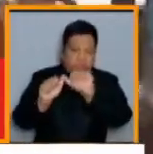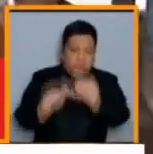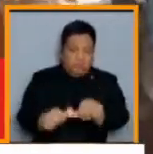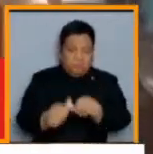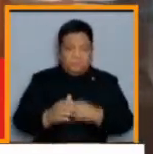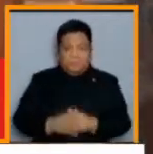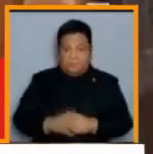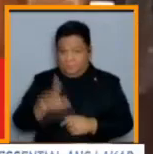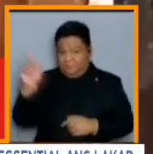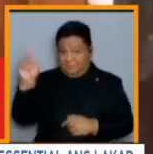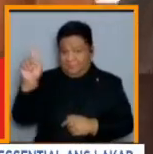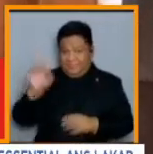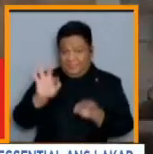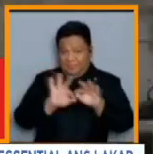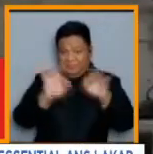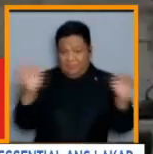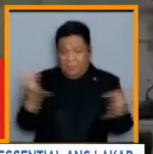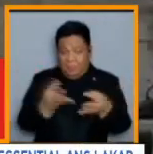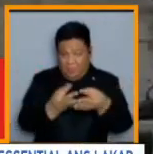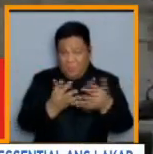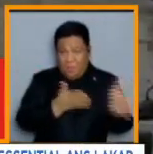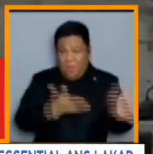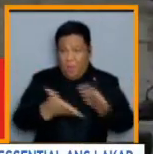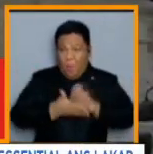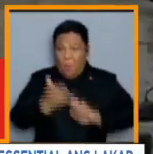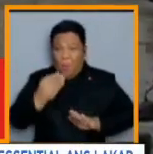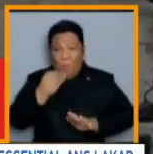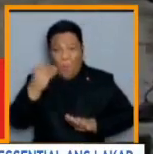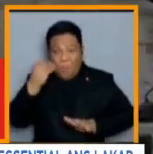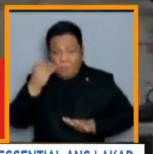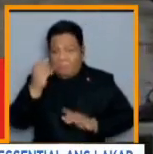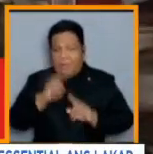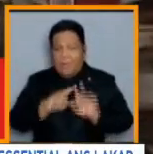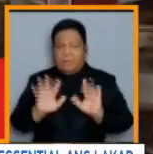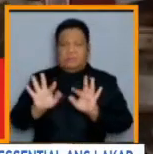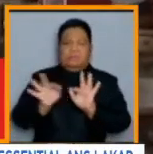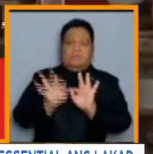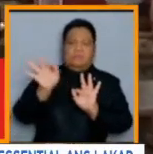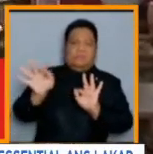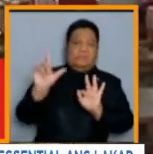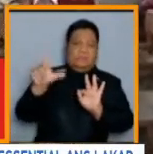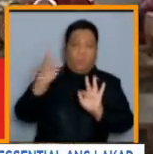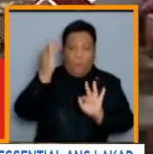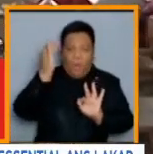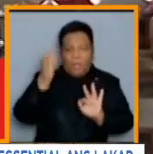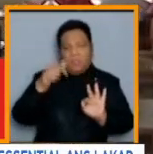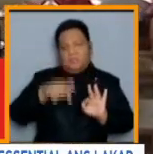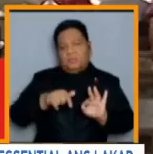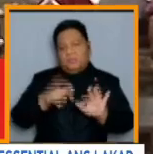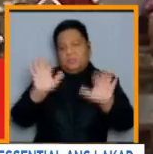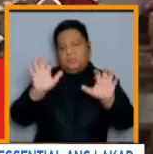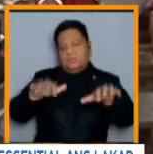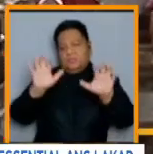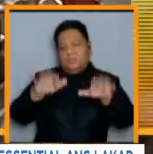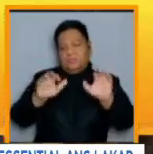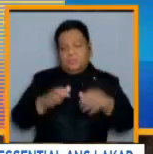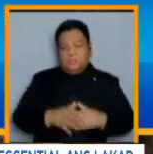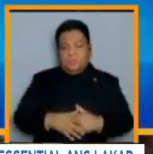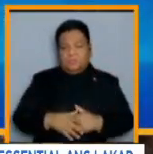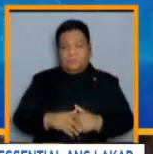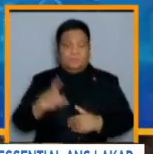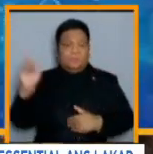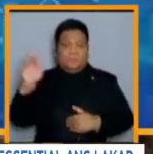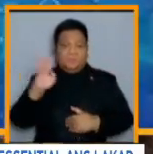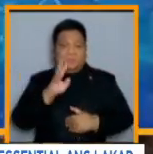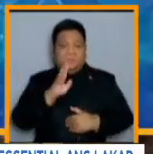bahay pero ipinagpaliban na lang muna nila ito dahil sa masamang panahon. Mubalis na galing may karoon ng tana lagi na kay nubaha